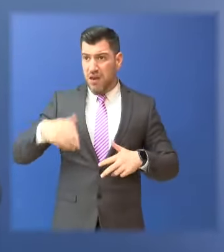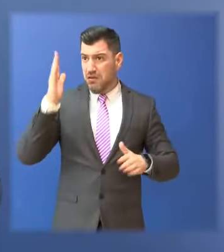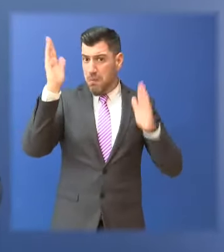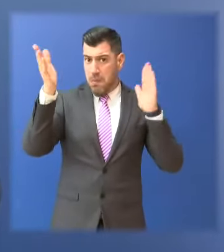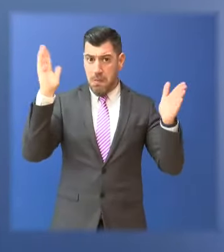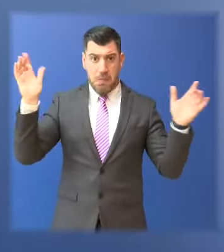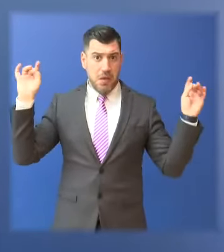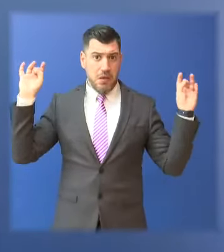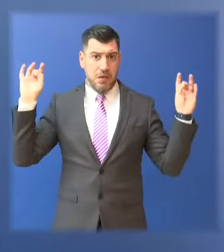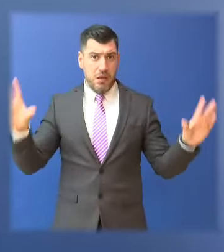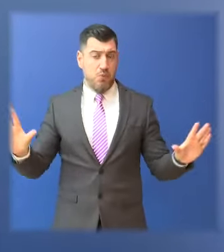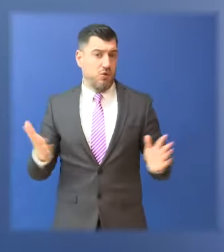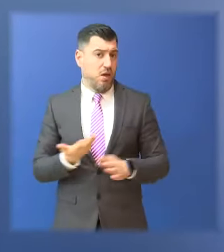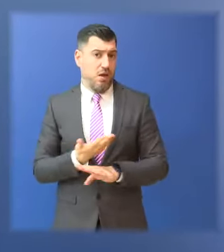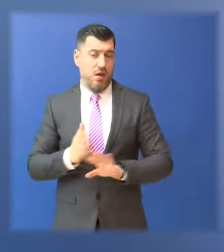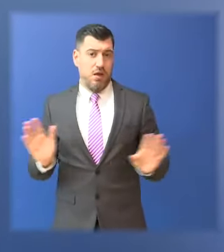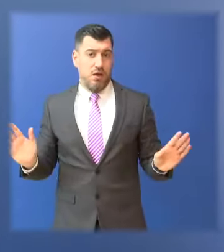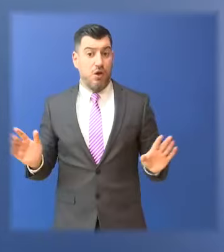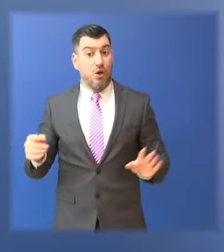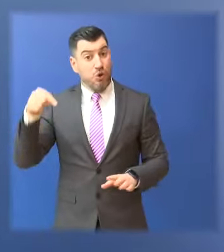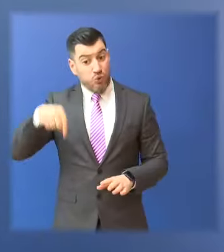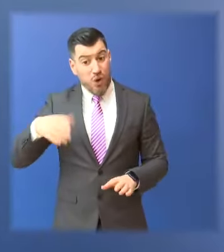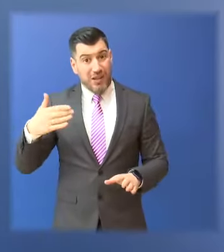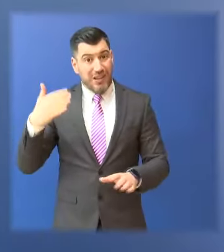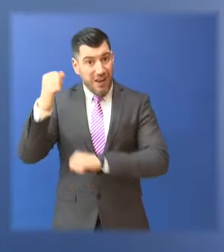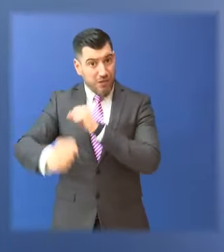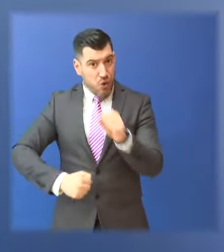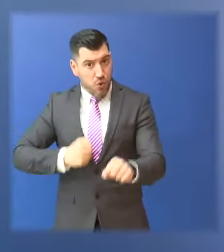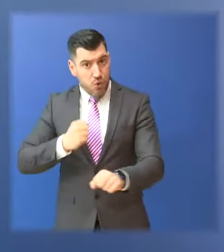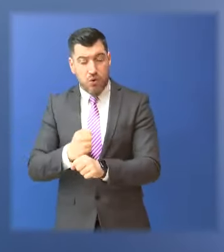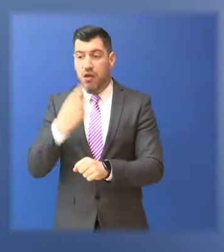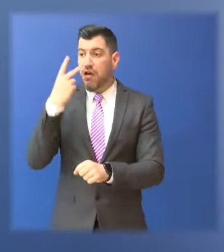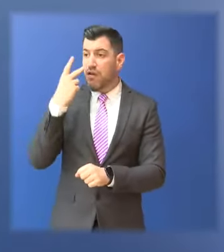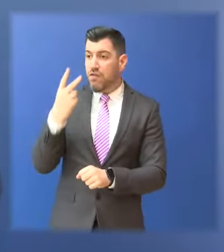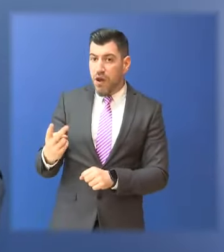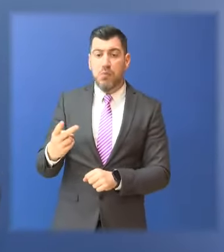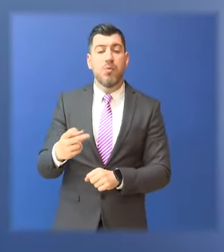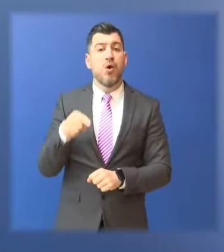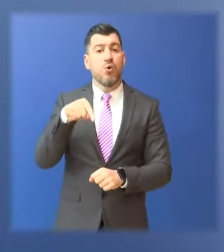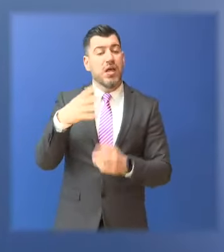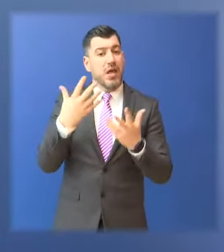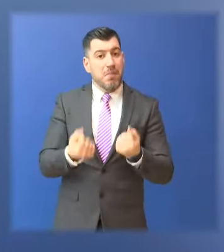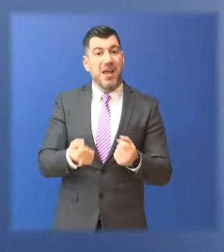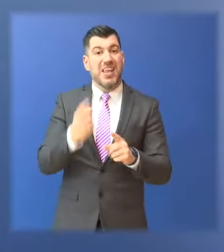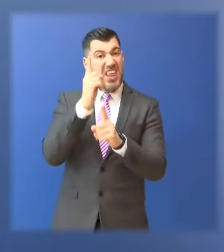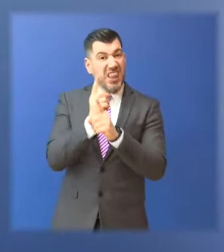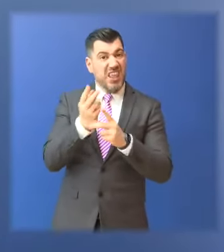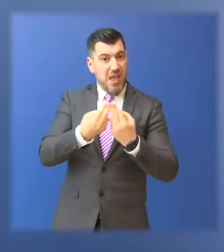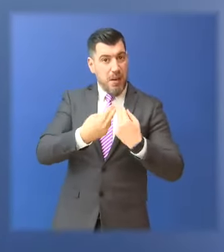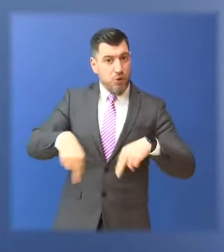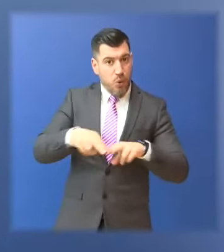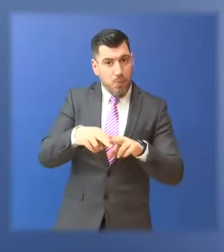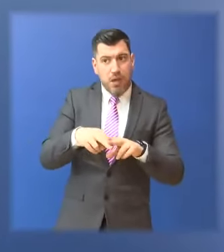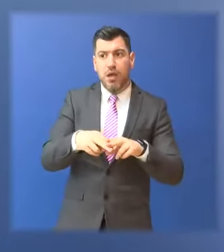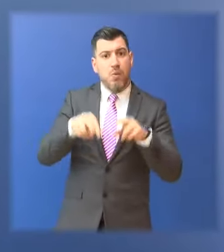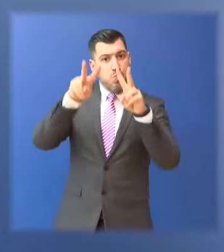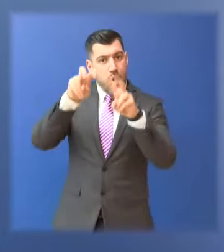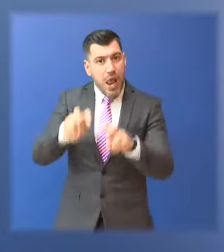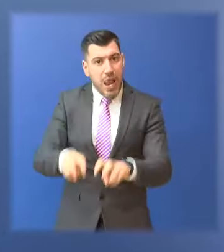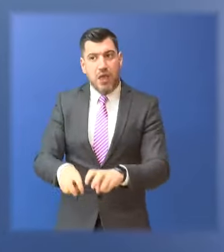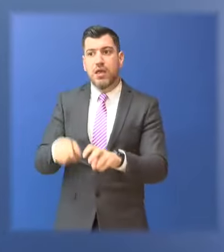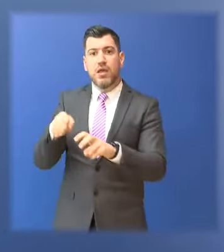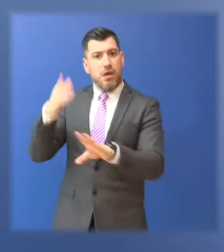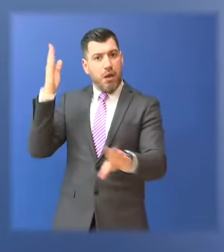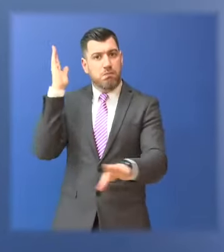εμφανίστηκαν μαζί με την πληθωριστική κρίση. Τα τελευταία χρόνια όμως έχουμε επιτέλους μια δημαία η οποία λειτουργεί με περισσότερο προσωπικό, με πολλούς ελέγχους, και επιβάλλει